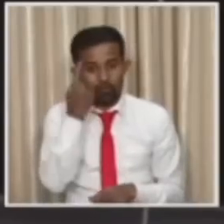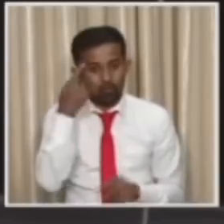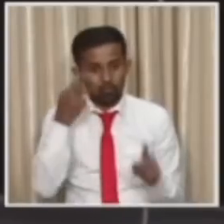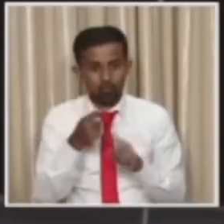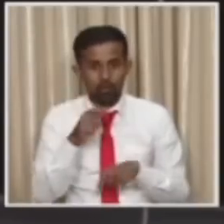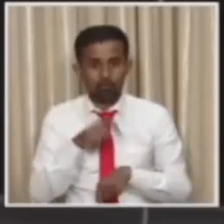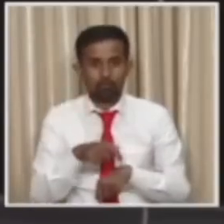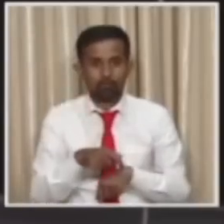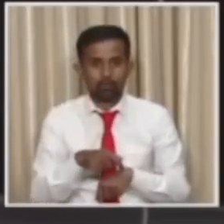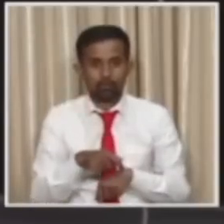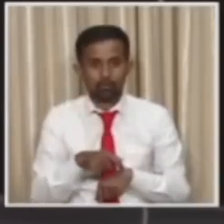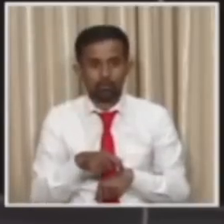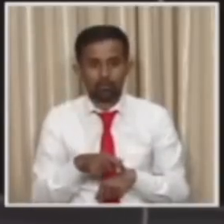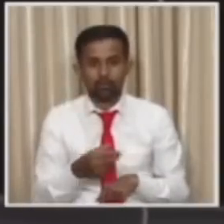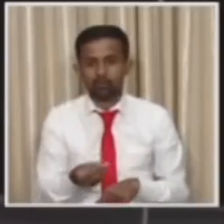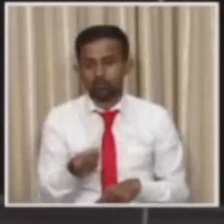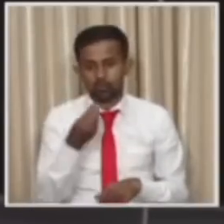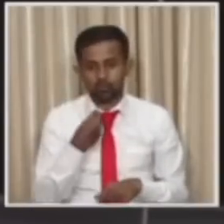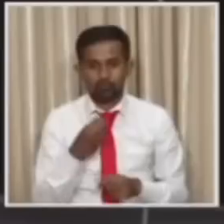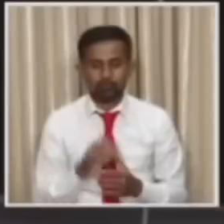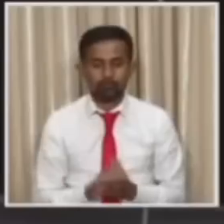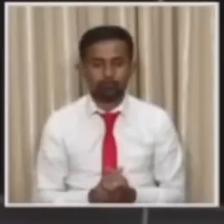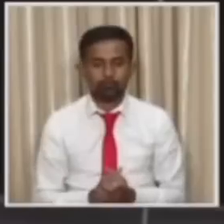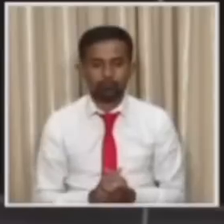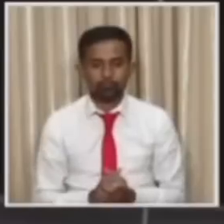කරන්න අවස්ථාවක් නිර්මාණය කිරීම පිළිබඳ